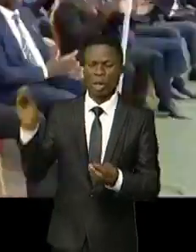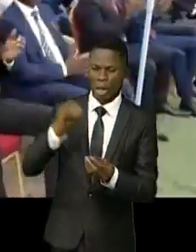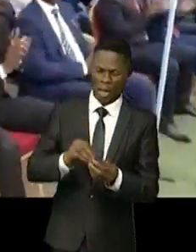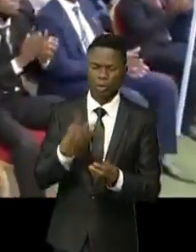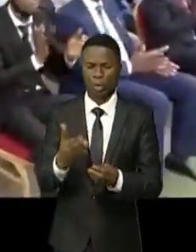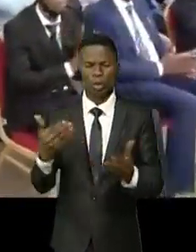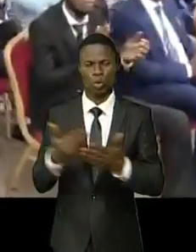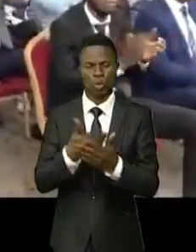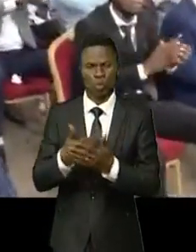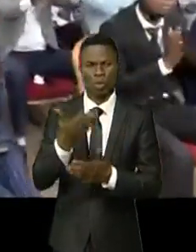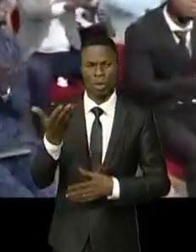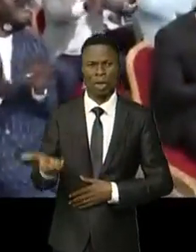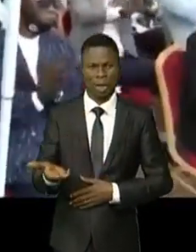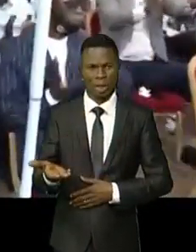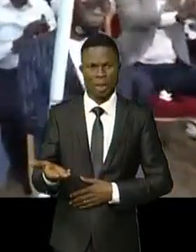production.